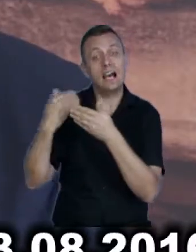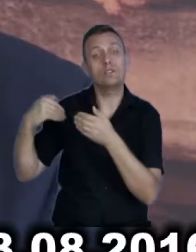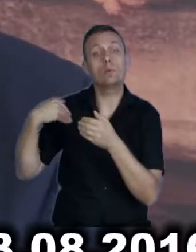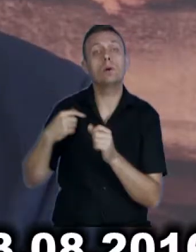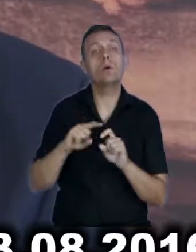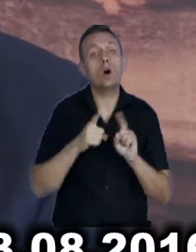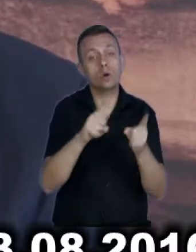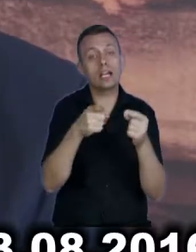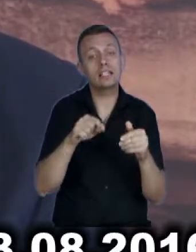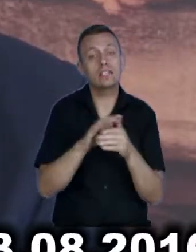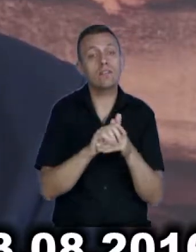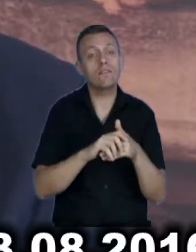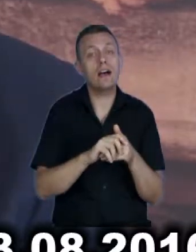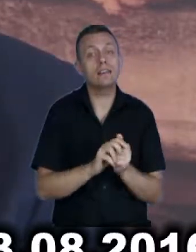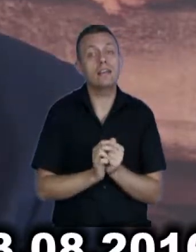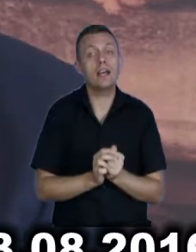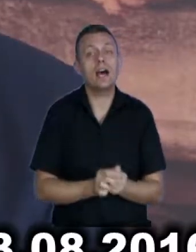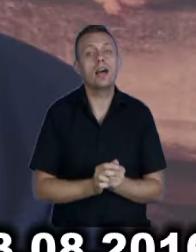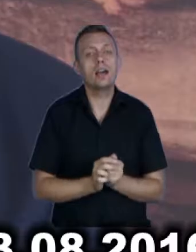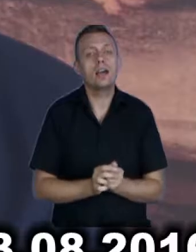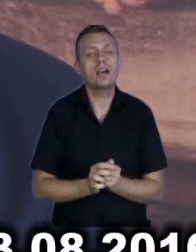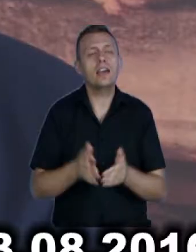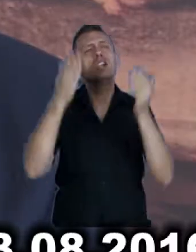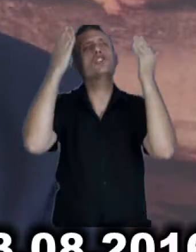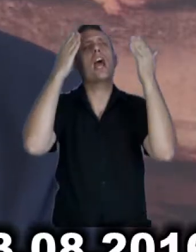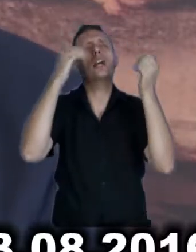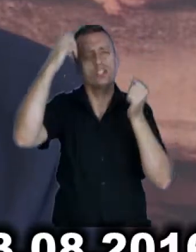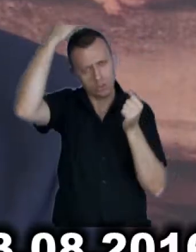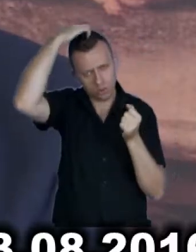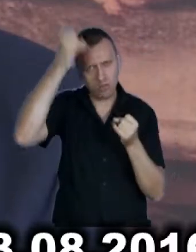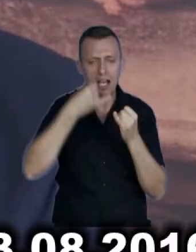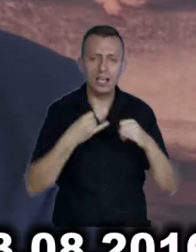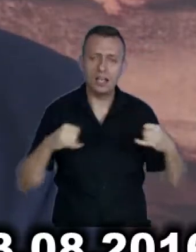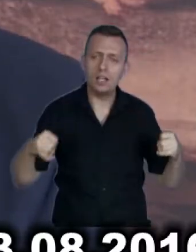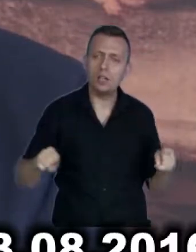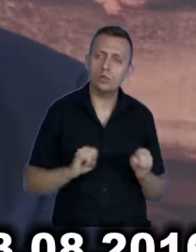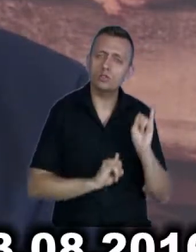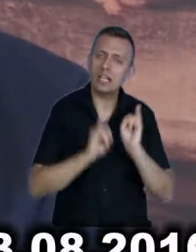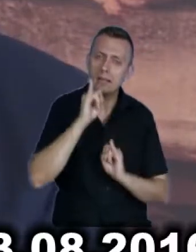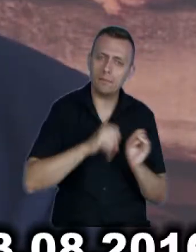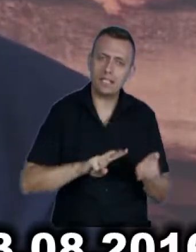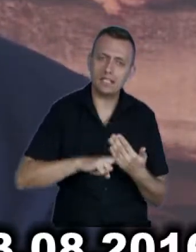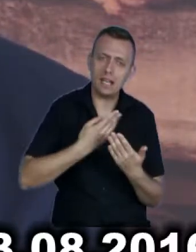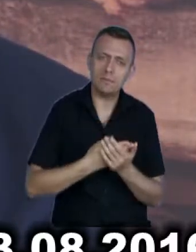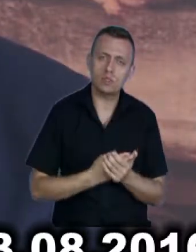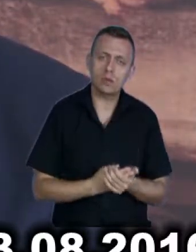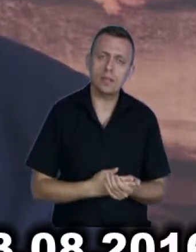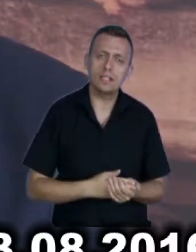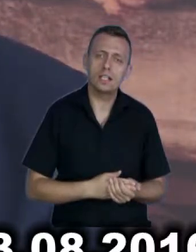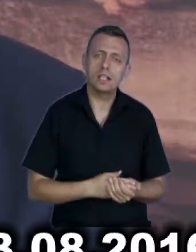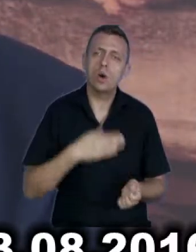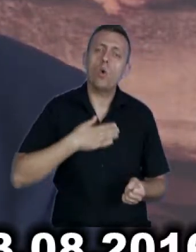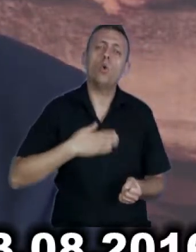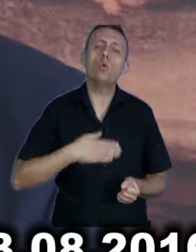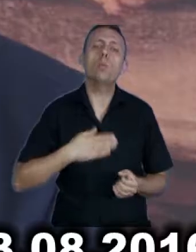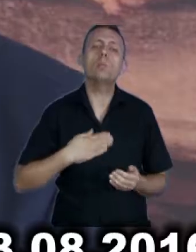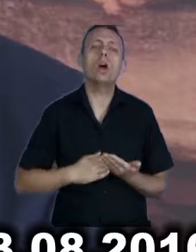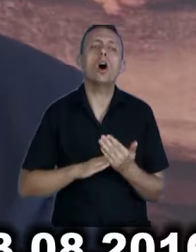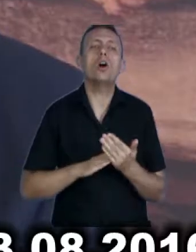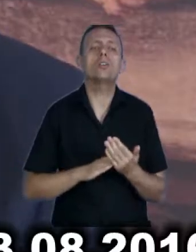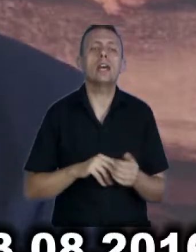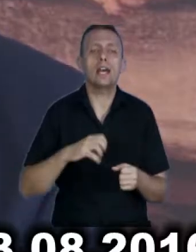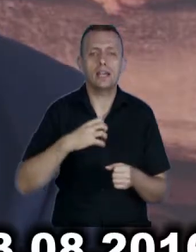uwielbia podobno sam monarcha. Uczta dla ducha i dla ciała czeka mieszkańców Kutna w najbliższą sobotę 6 sierpnia. Każdy mieszkaniec